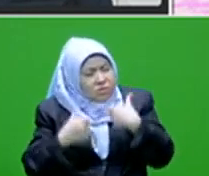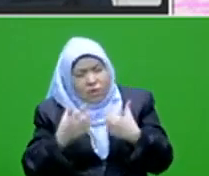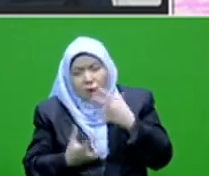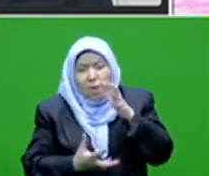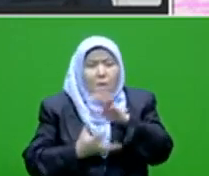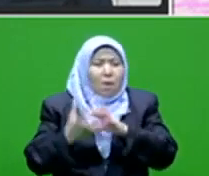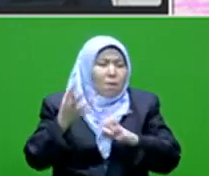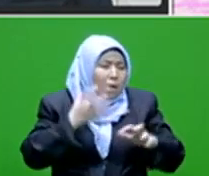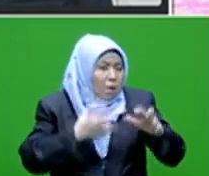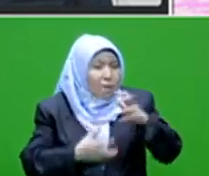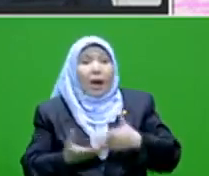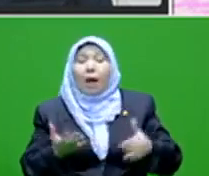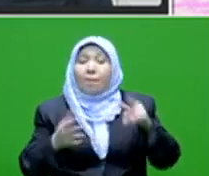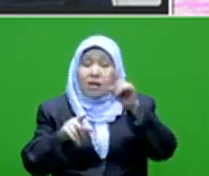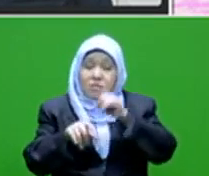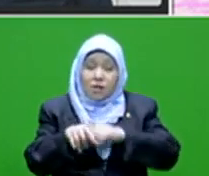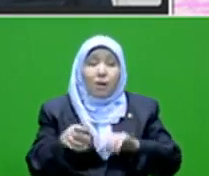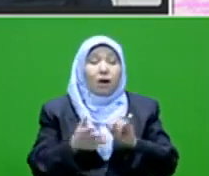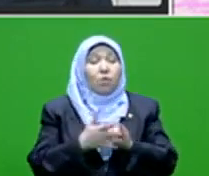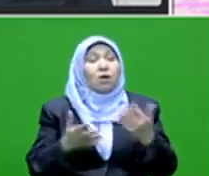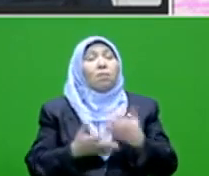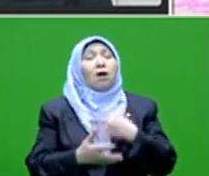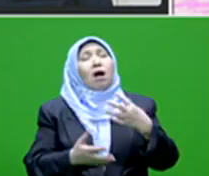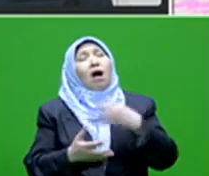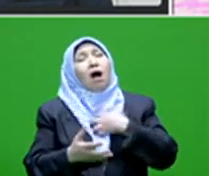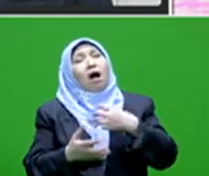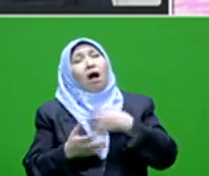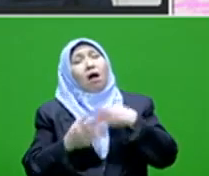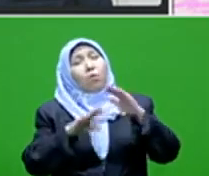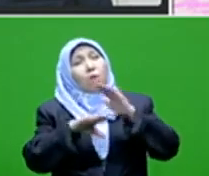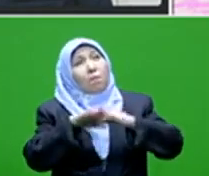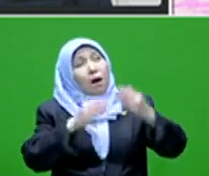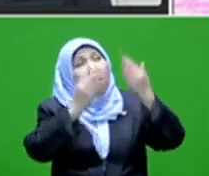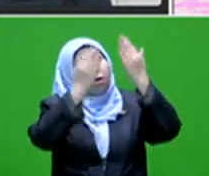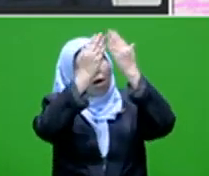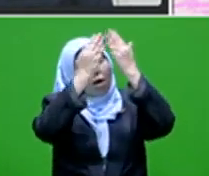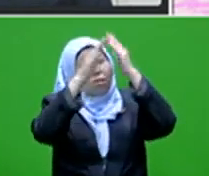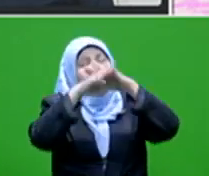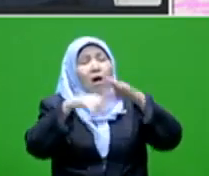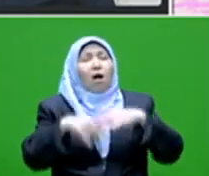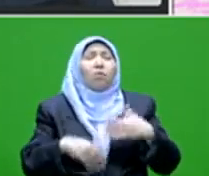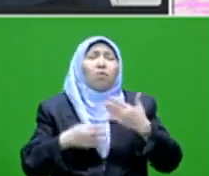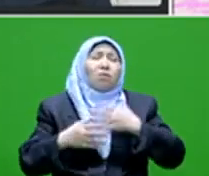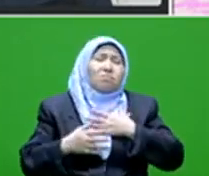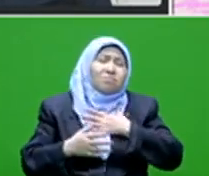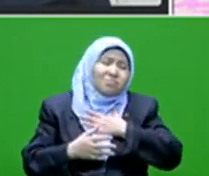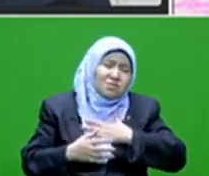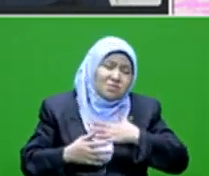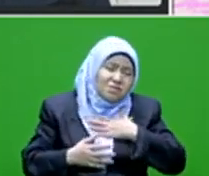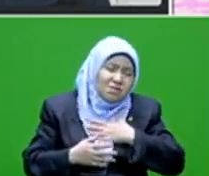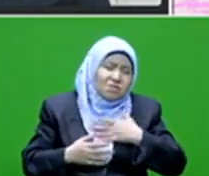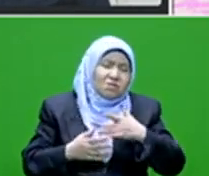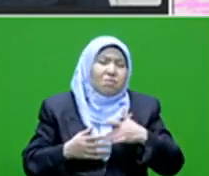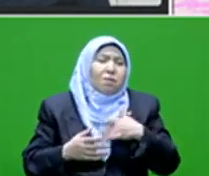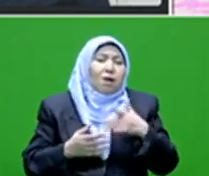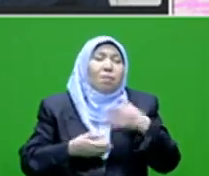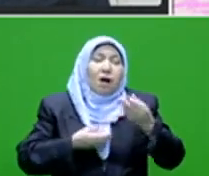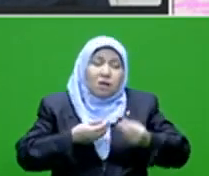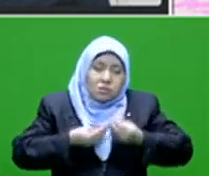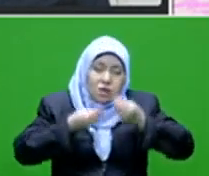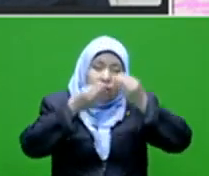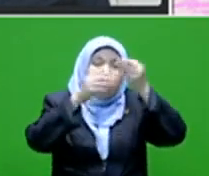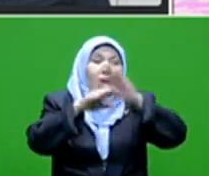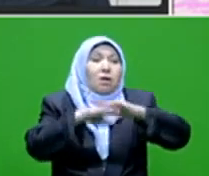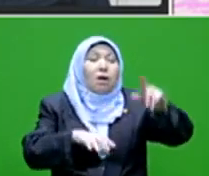dalam keadaan macam tu, dalam baru dia mengadu. Ya Allah, aku mengadu duka cita aku kepadamu. Ya Allah, perasaannya tak boleh nak gapai. Dia habak